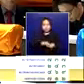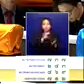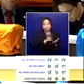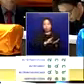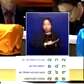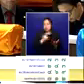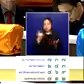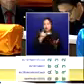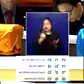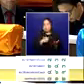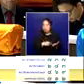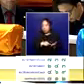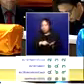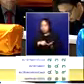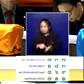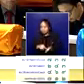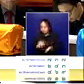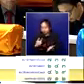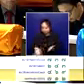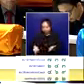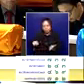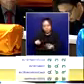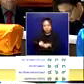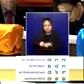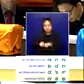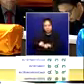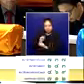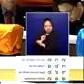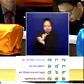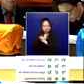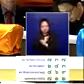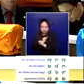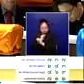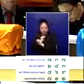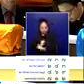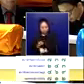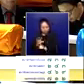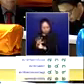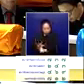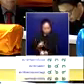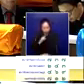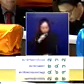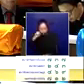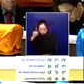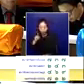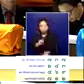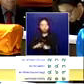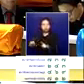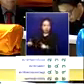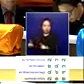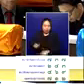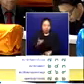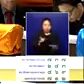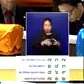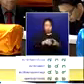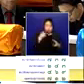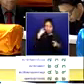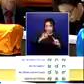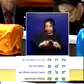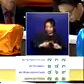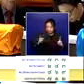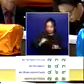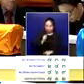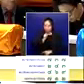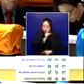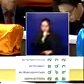ด้านเดียวควบคู่ไปกับการปิดกั้นสกัดกั้นนะคะข่มขู่คุกคามฟ้องร้องดำเนินคดีกับกลุ่มคนที่เห็นต่าง